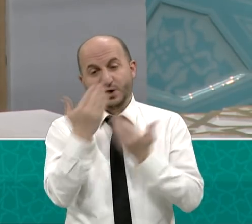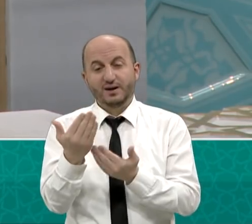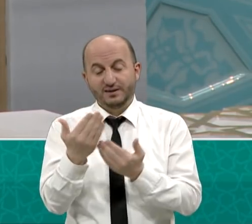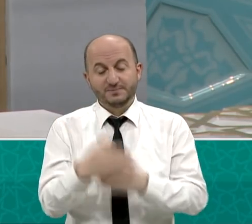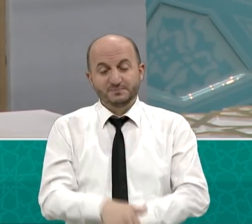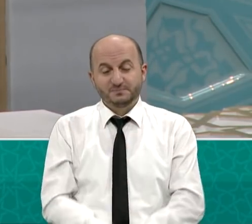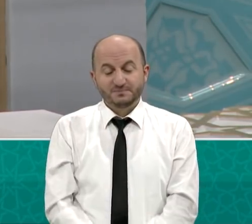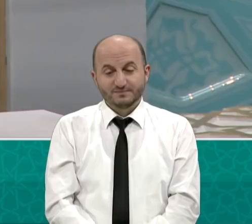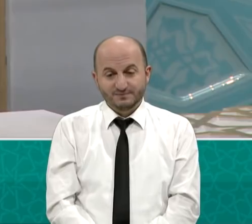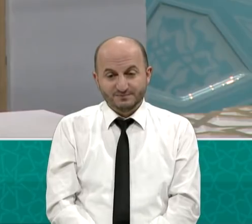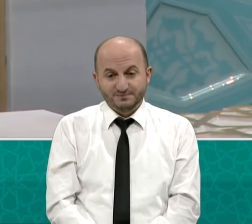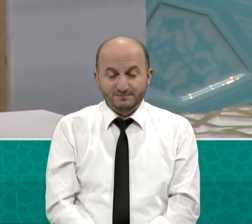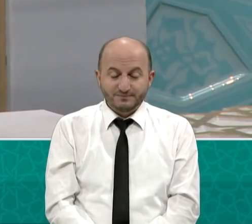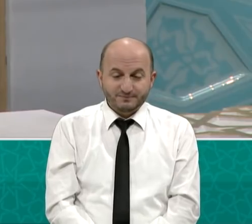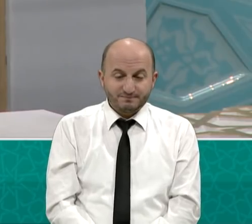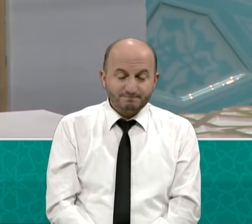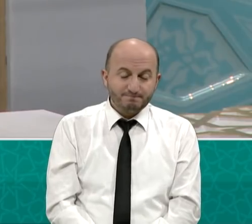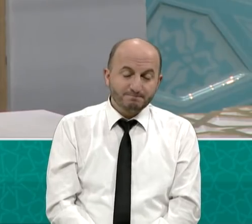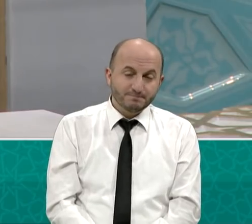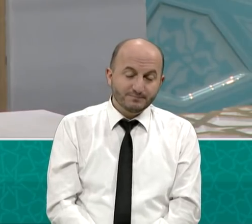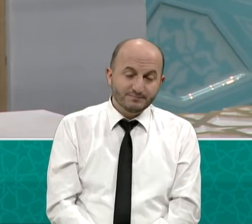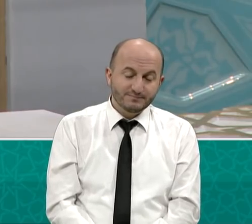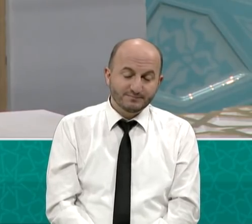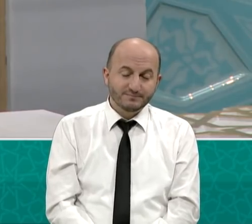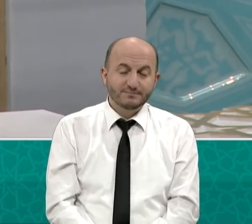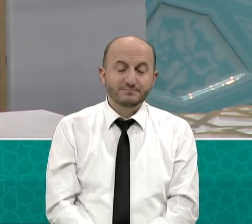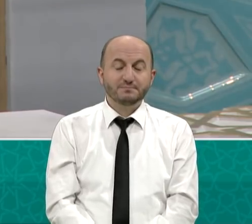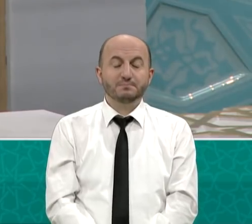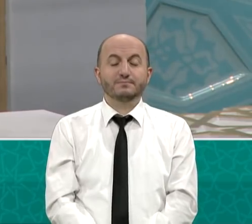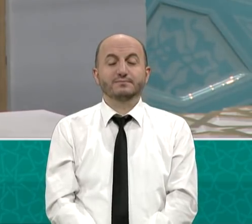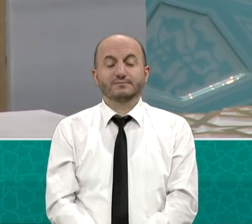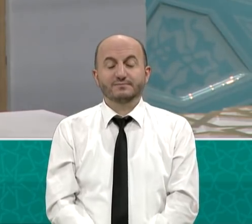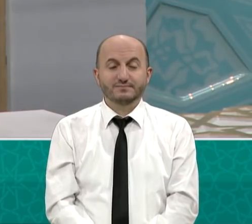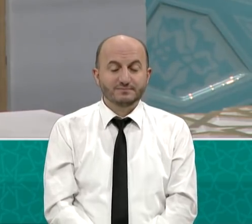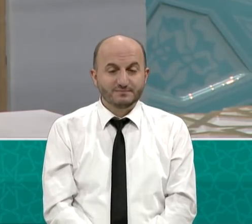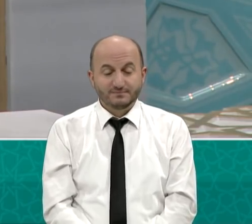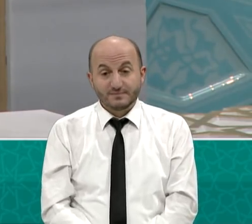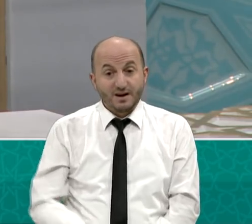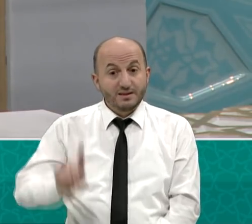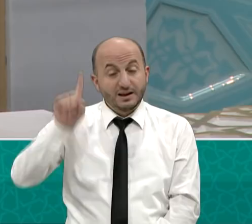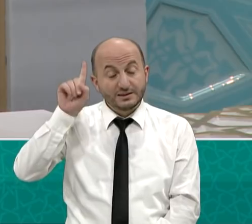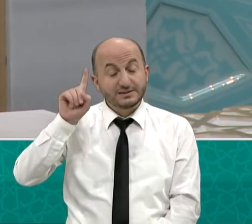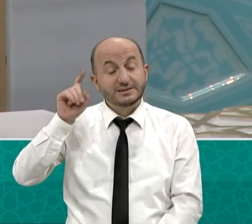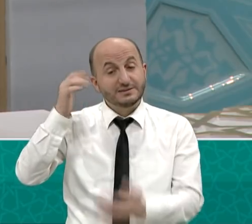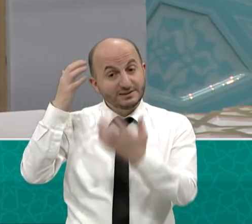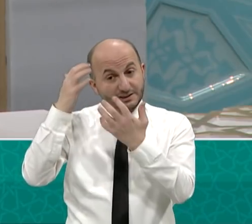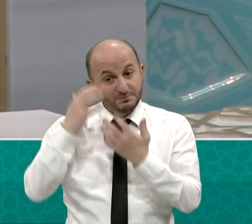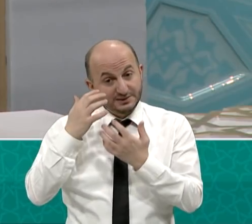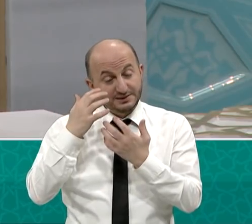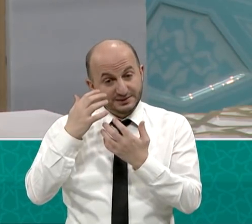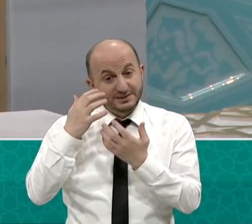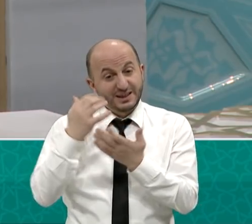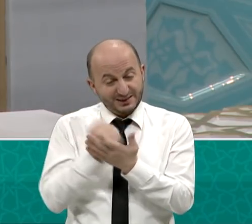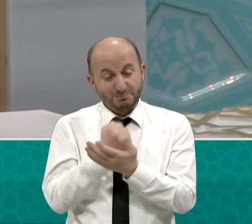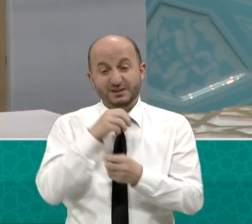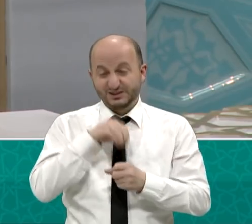de bizler ne yapıyoruz? Mevla'nın rahmetini celbeden bir ifade olarak bunu da söylemiş